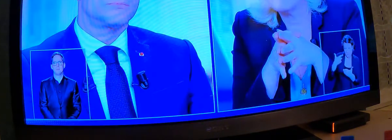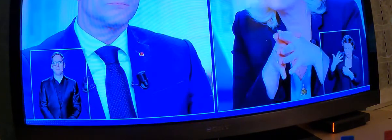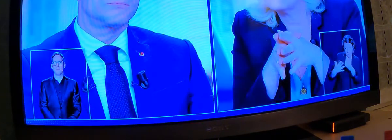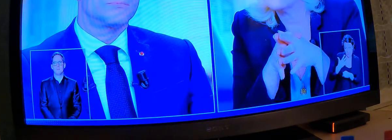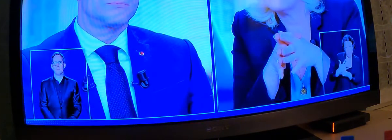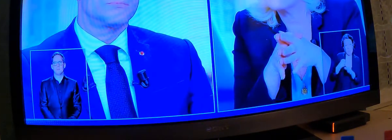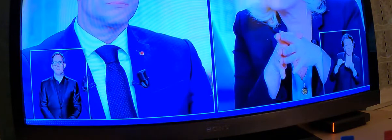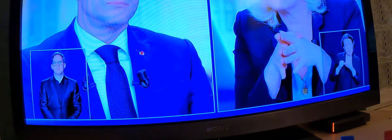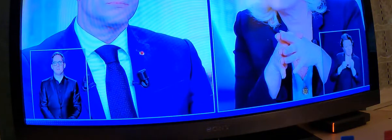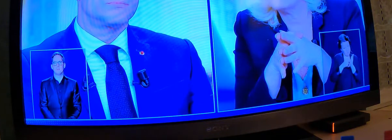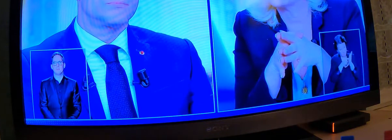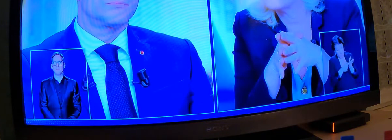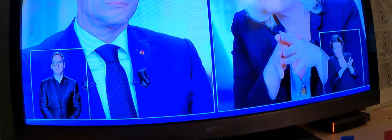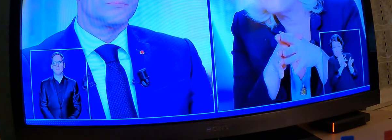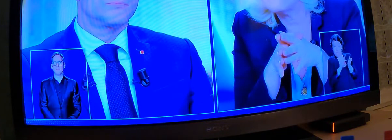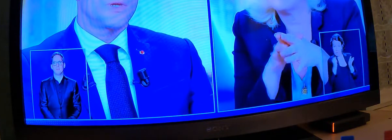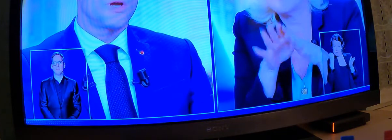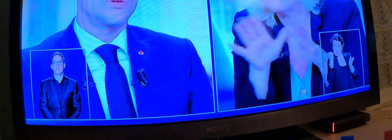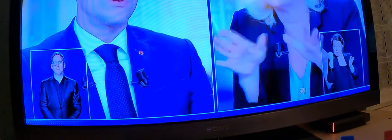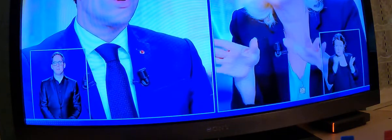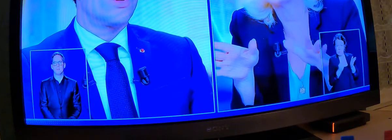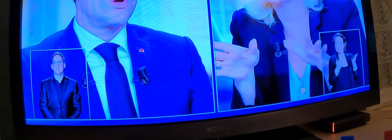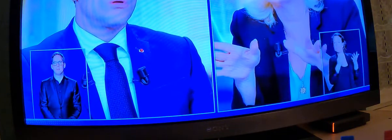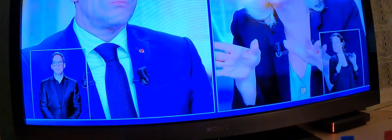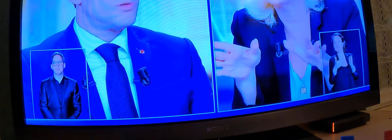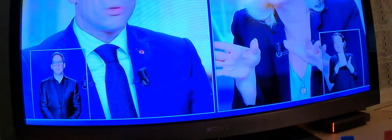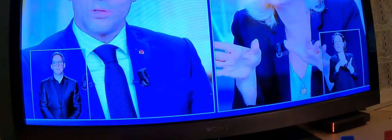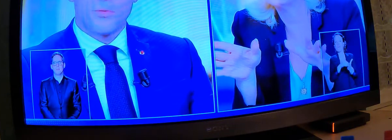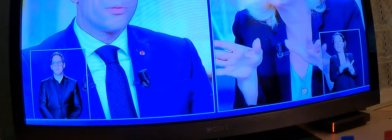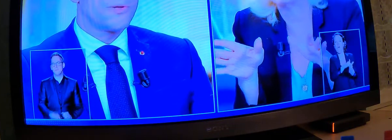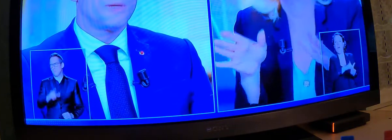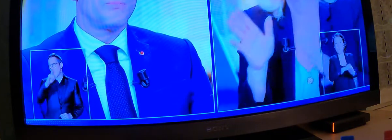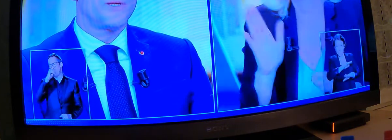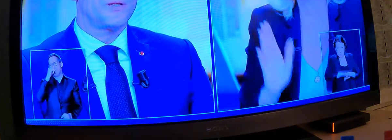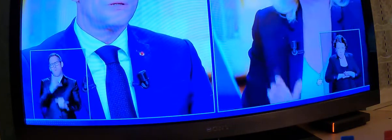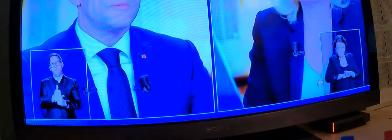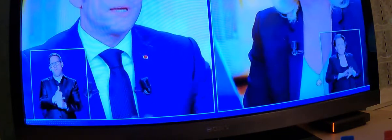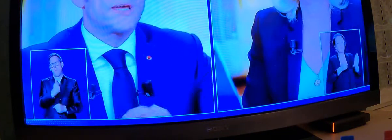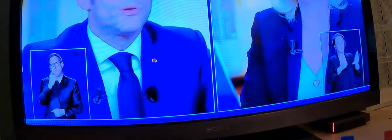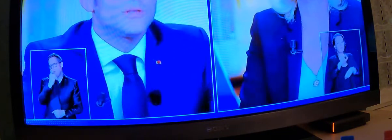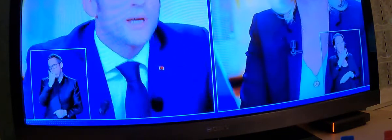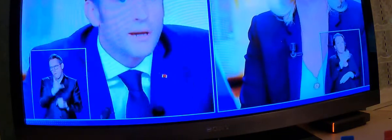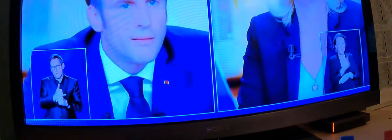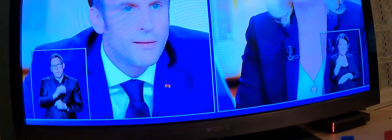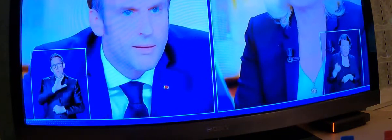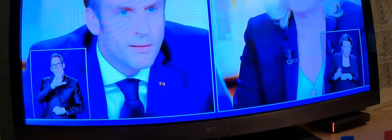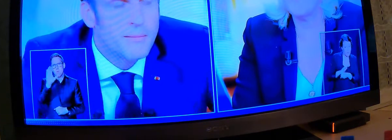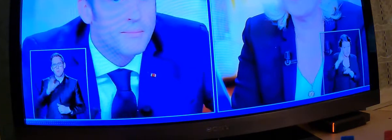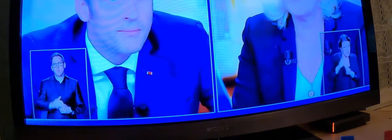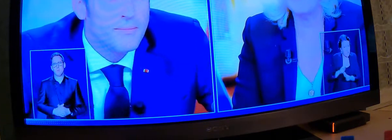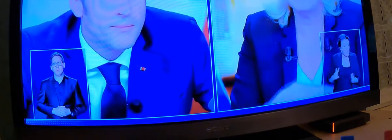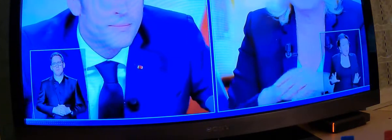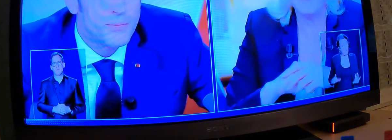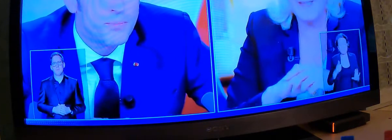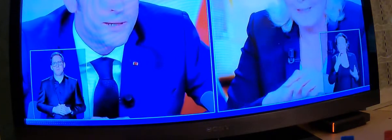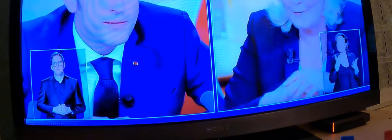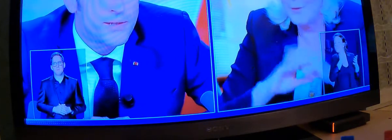de dettes supplémentaires en 5 ans, dont 2/3 qui n'ont rien à voir avec le Covid. Mais c'est totalement faux, Madame Le Pen. 600 milliards d'euros de dettes